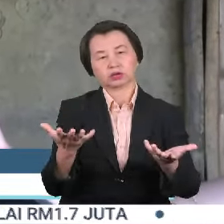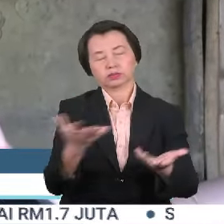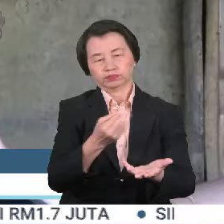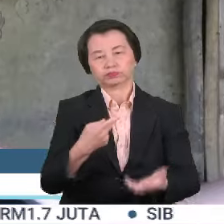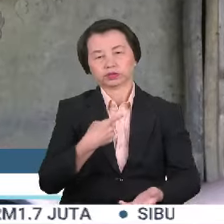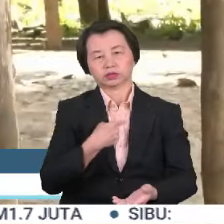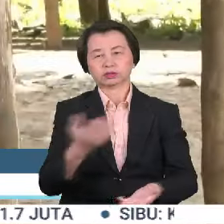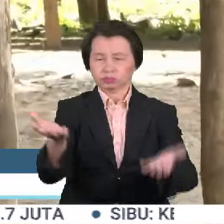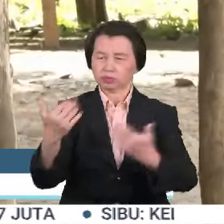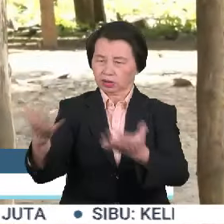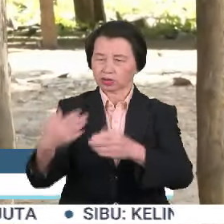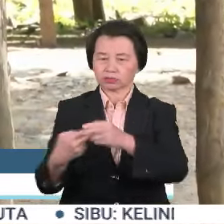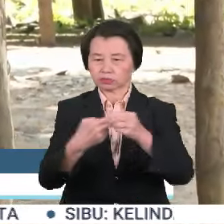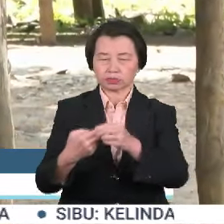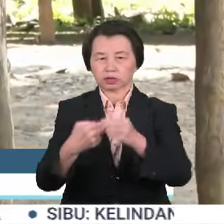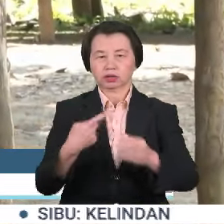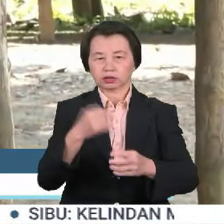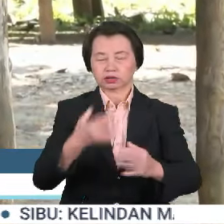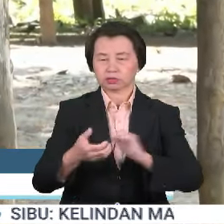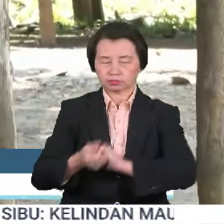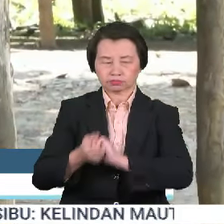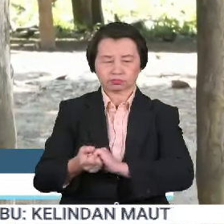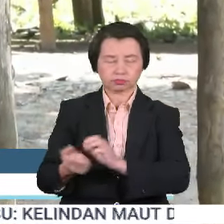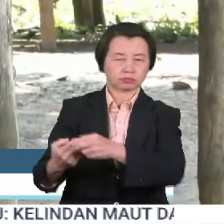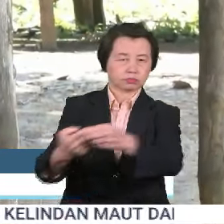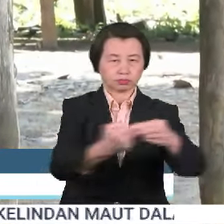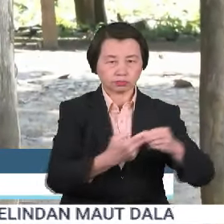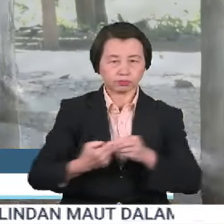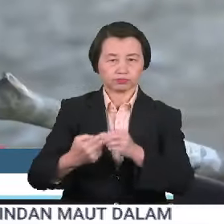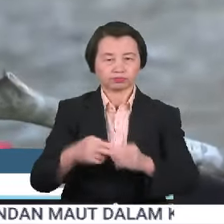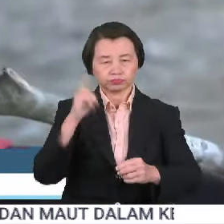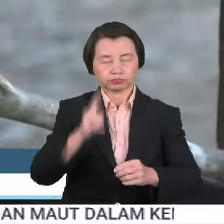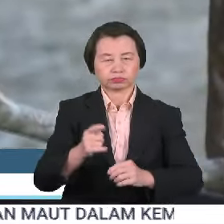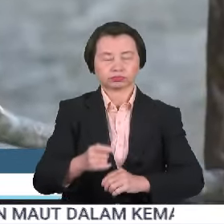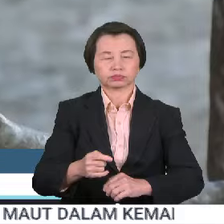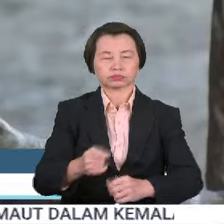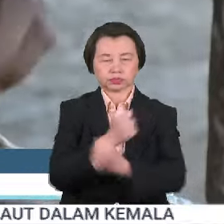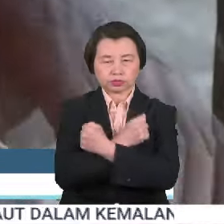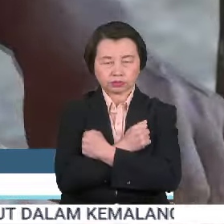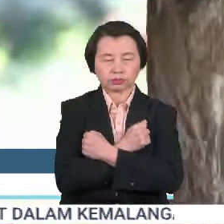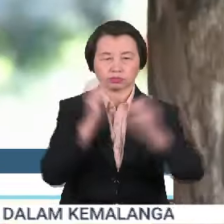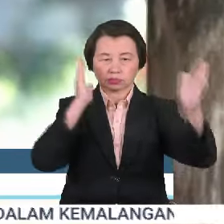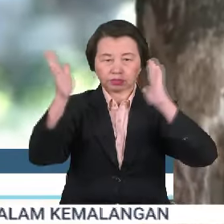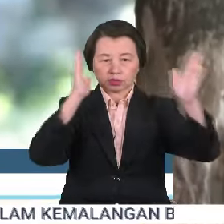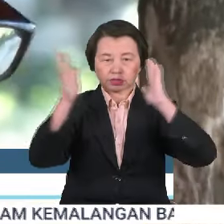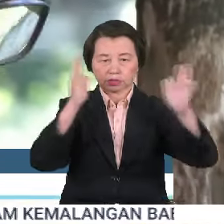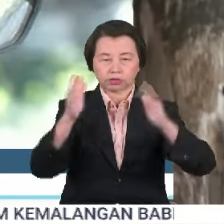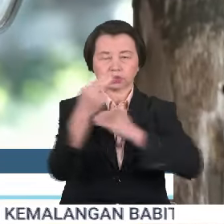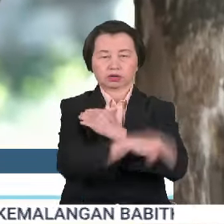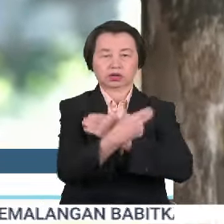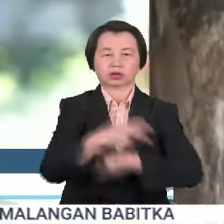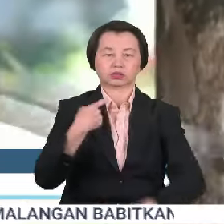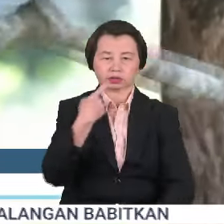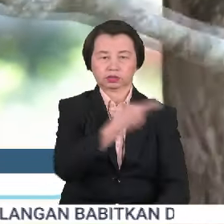kita Marilah bersatu Malaysia kita berpangkat untuk mengintai menyayangi Indonesia kita negara